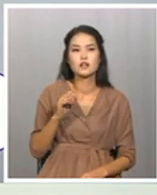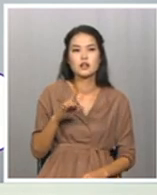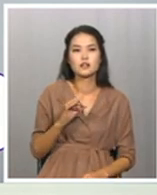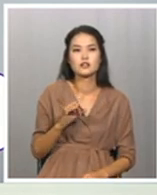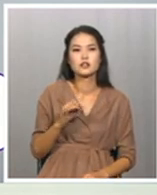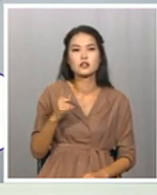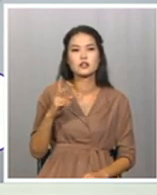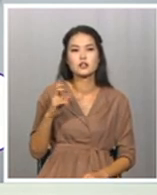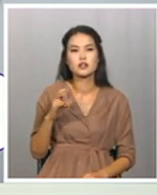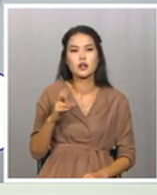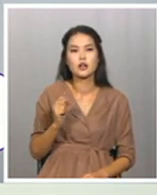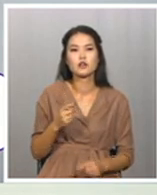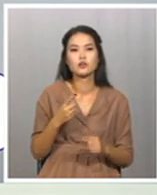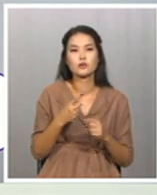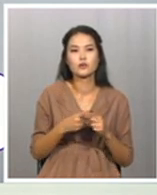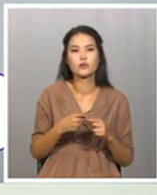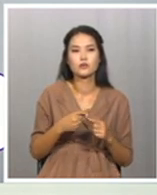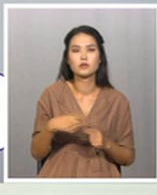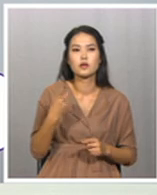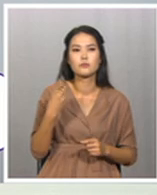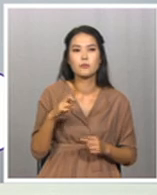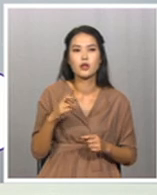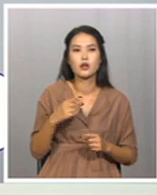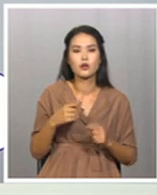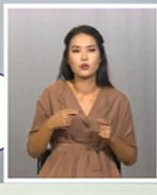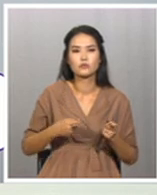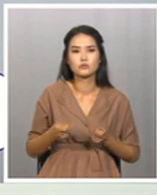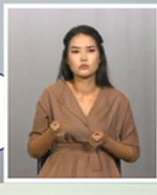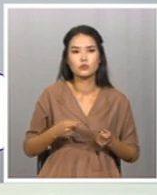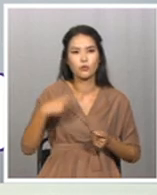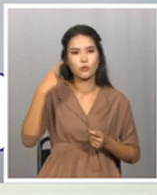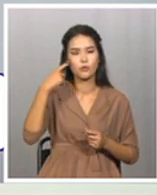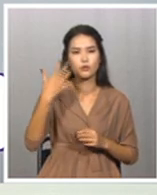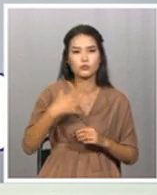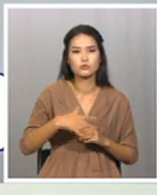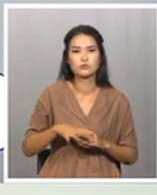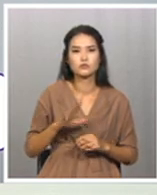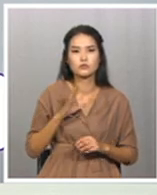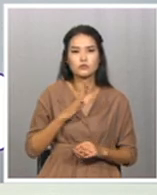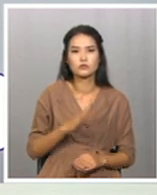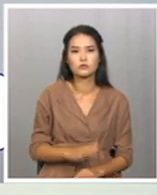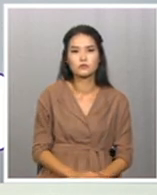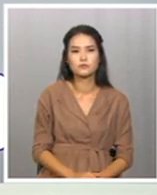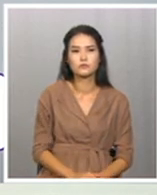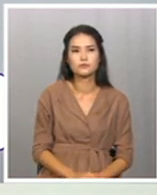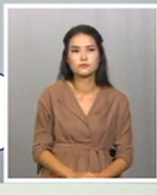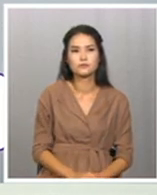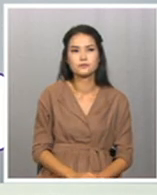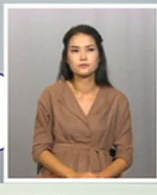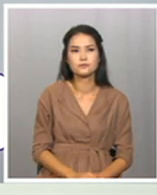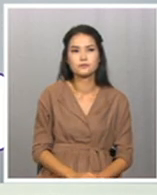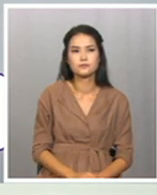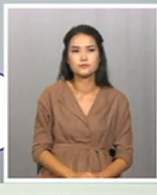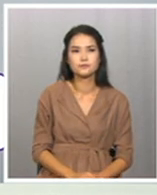және натрий мен калийдің қосылыстарының биологиялық ролін түсіндіңіздер.